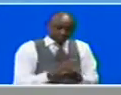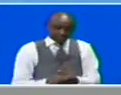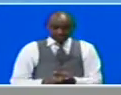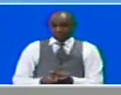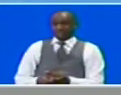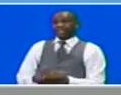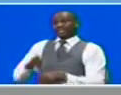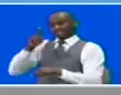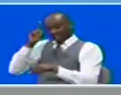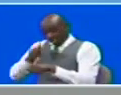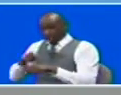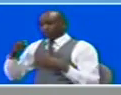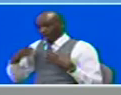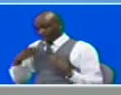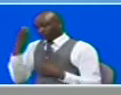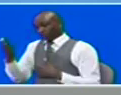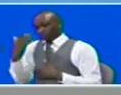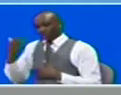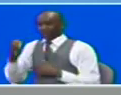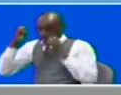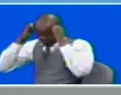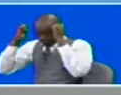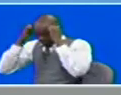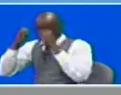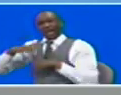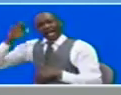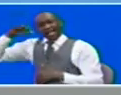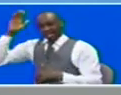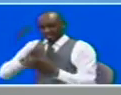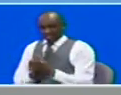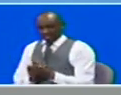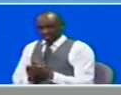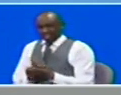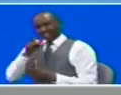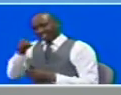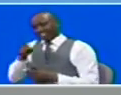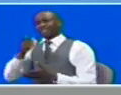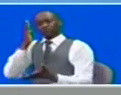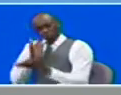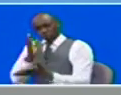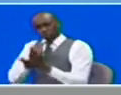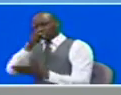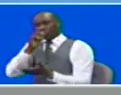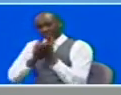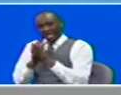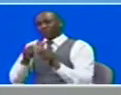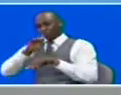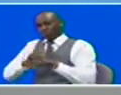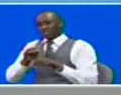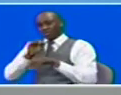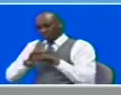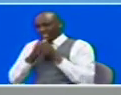Mashirima, kuwa na cheti cha masomo ama umesoma kiwango fulani, si hakikisho ya kwamba mtu huyo